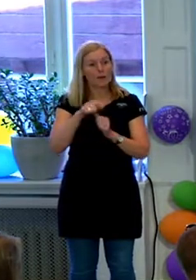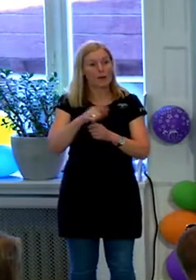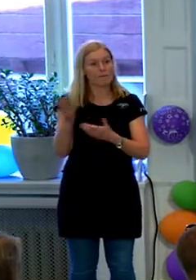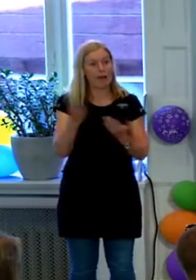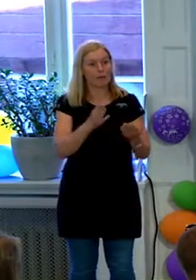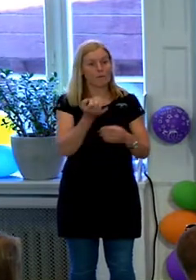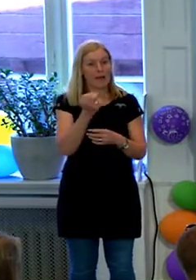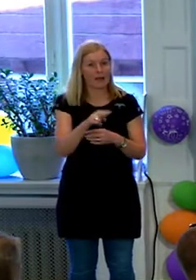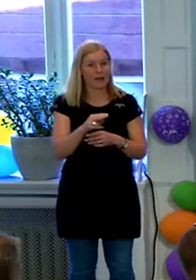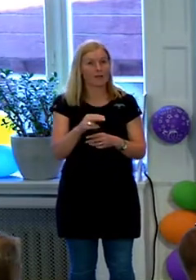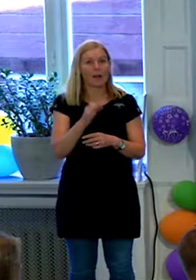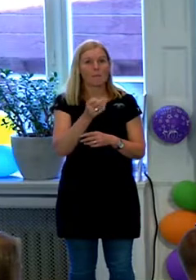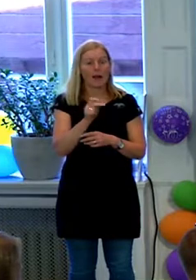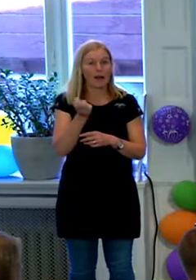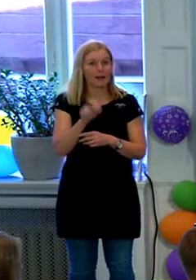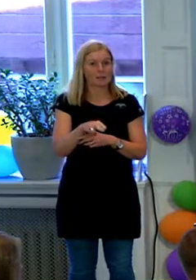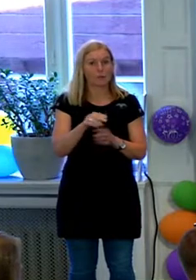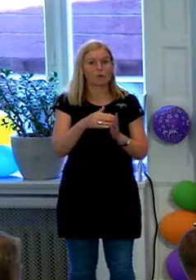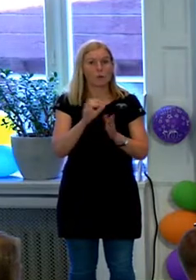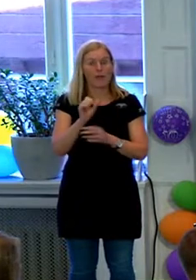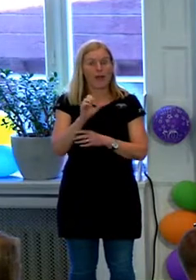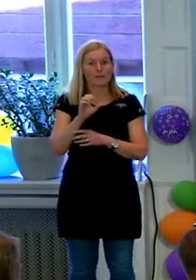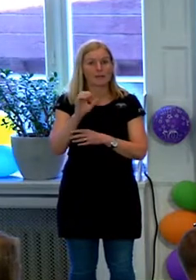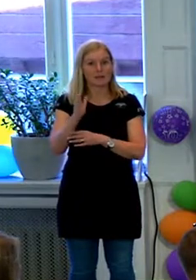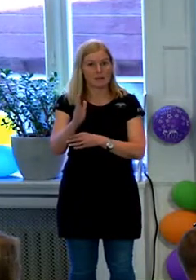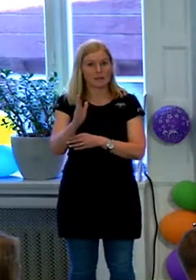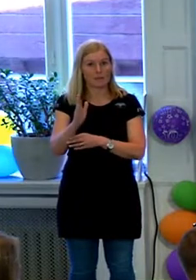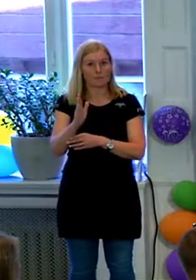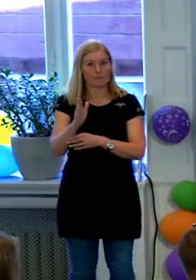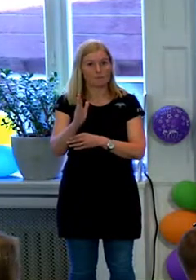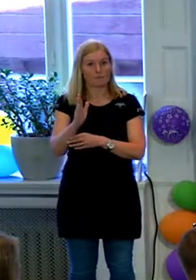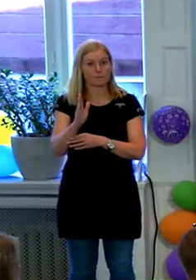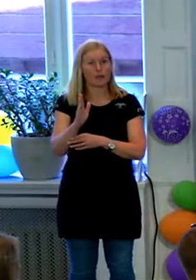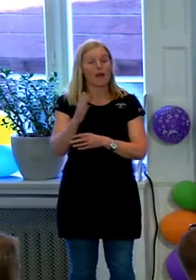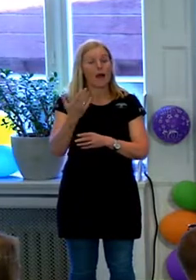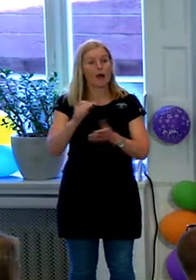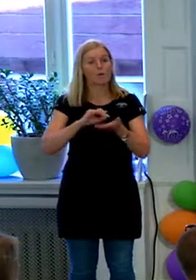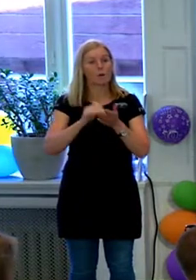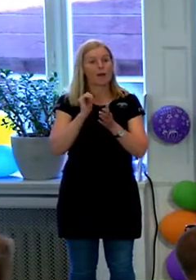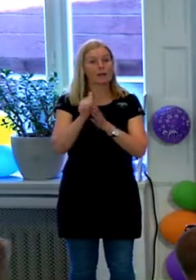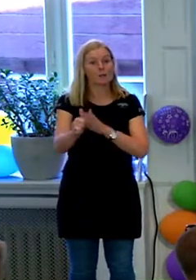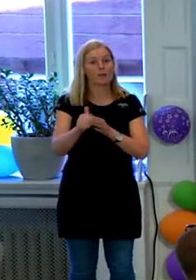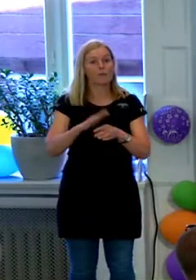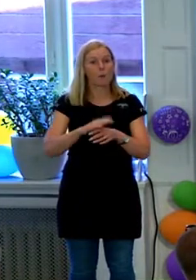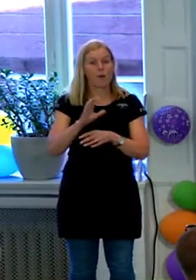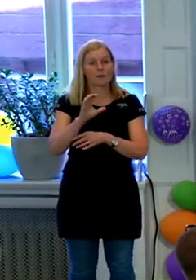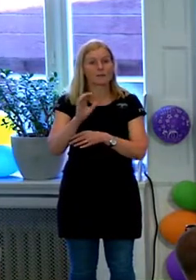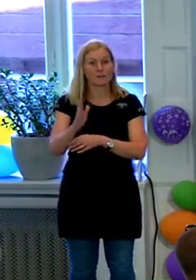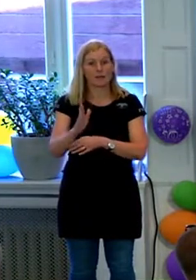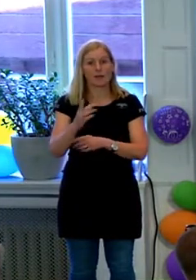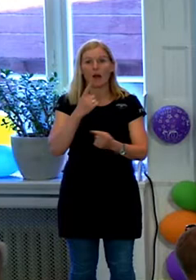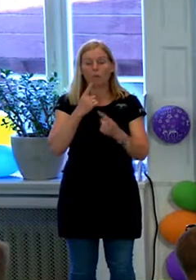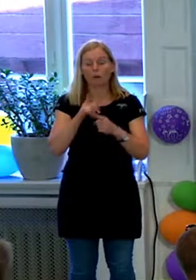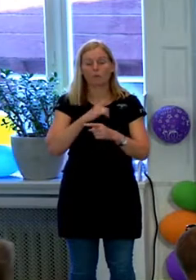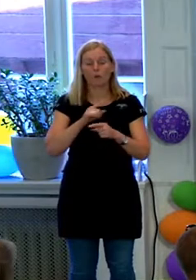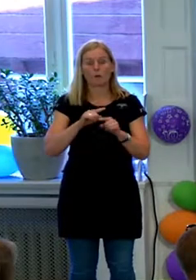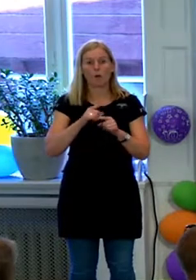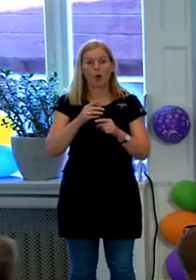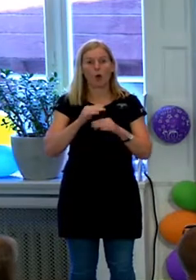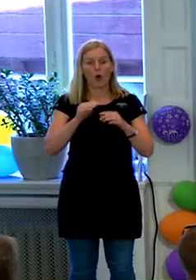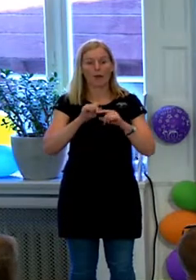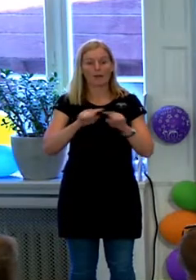har med oss Per Helgesson från SJ. SJ, han är så projektchef på SJ och pratar mycket om